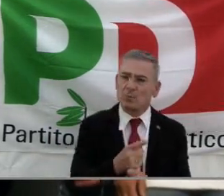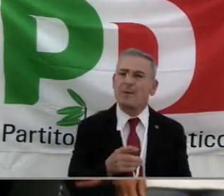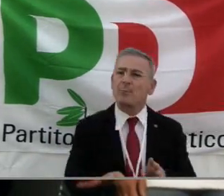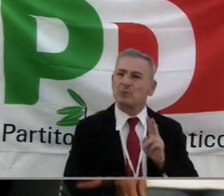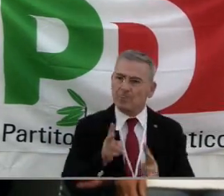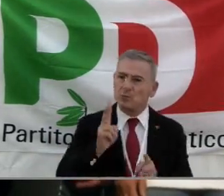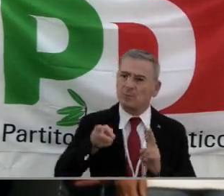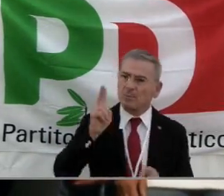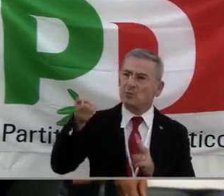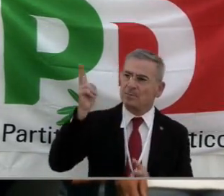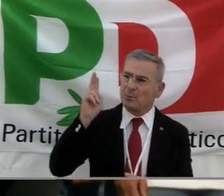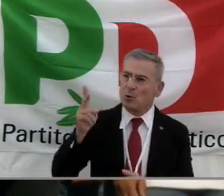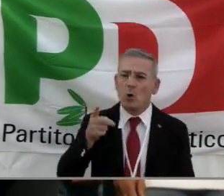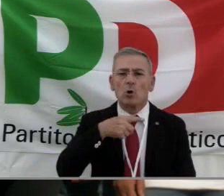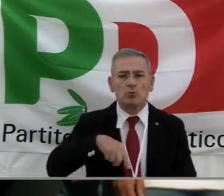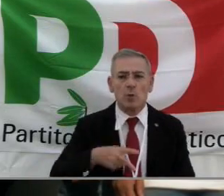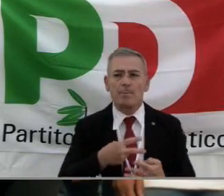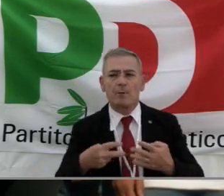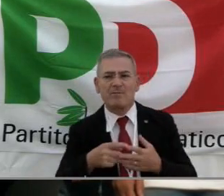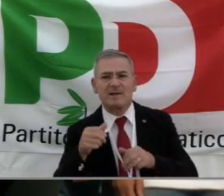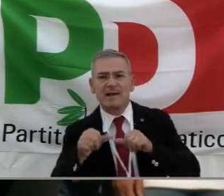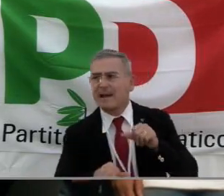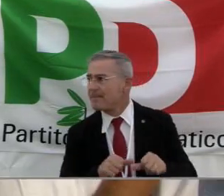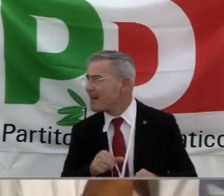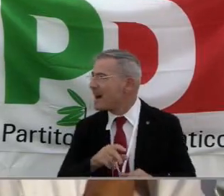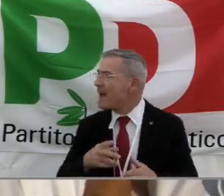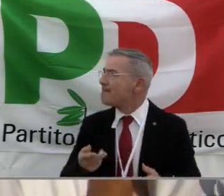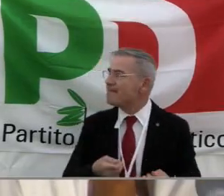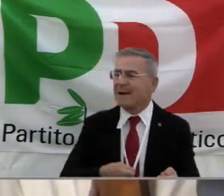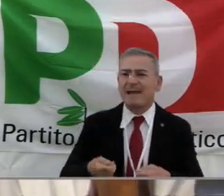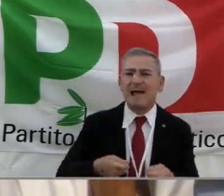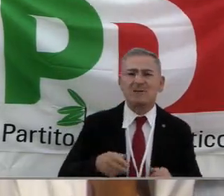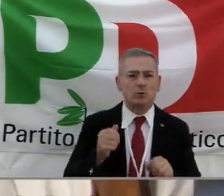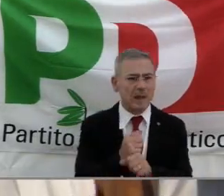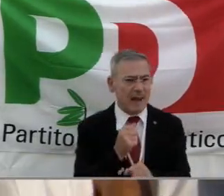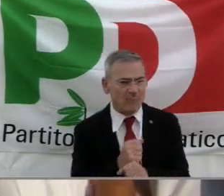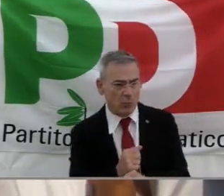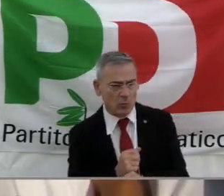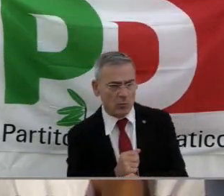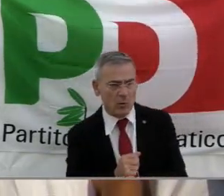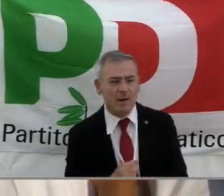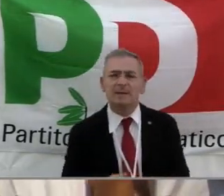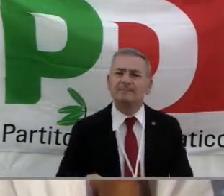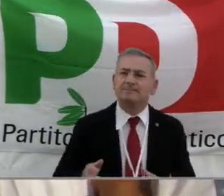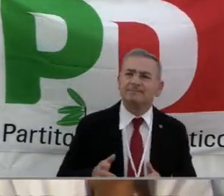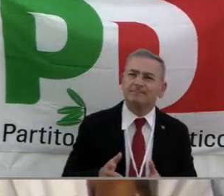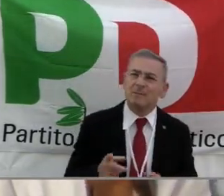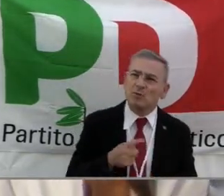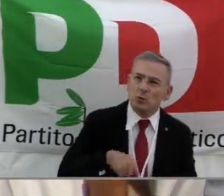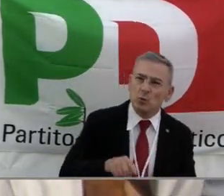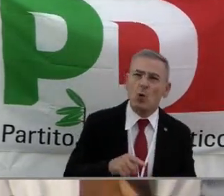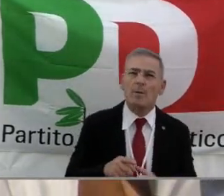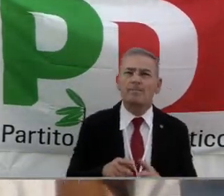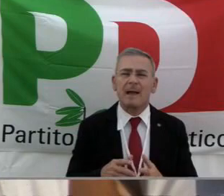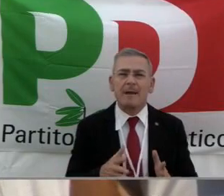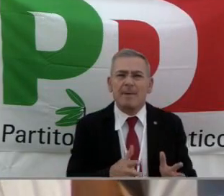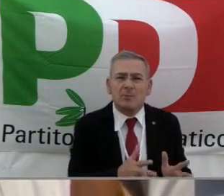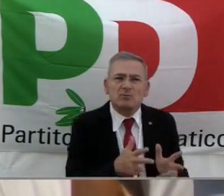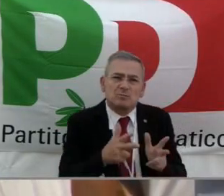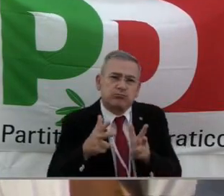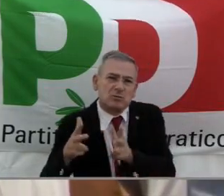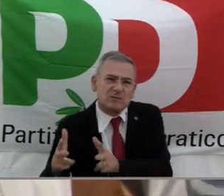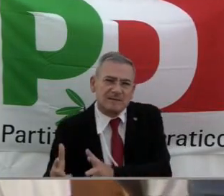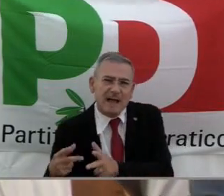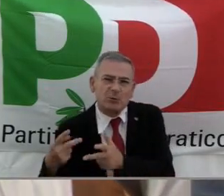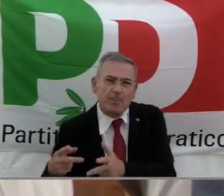questo fronte. Abbiamo provato a cambiare il mercato del lavoro, abbiamo spinto in là la possibilità di ammodernare